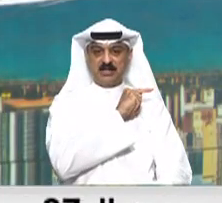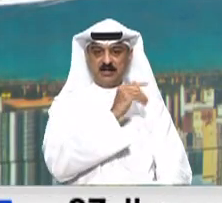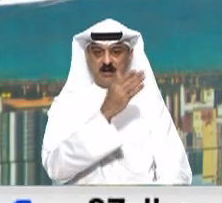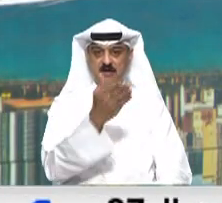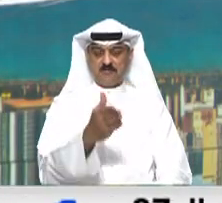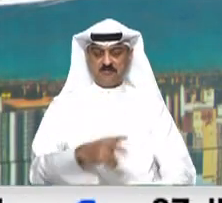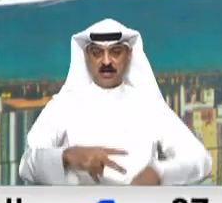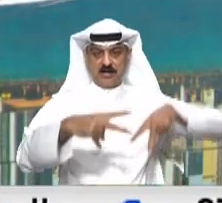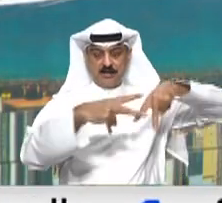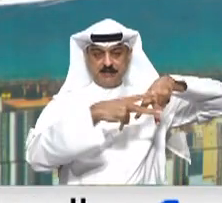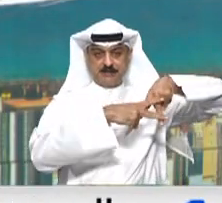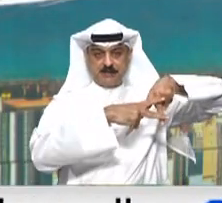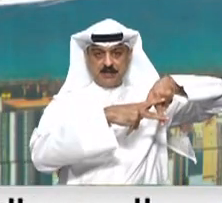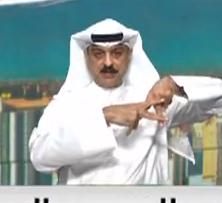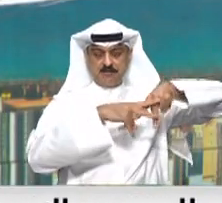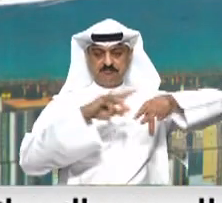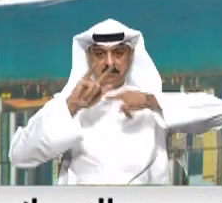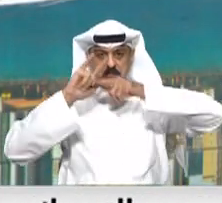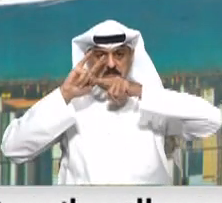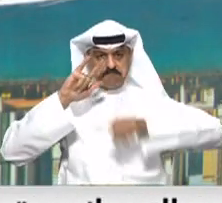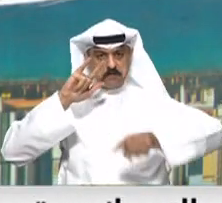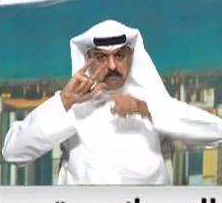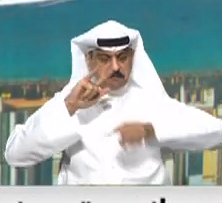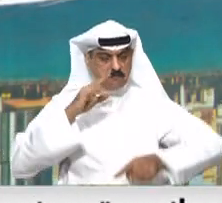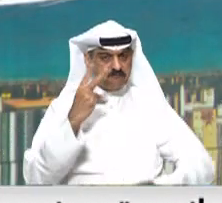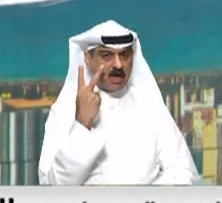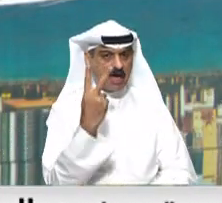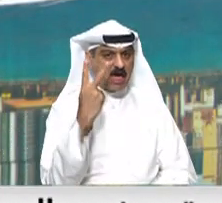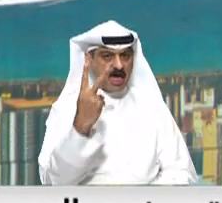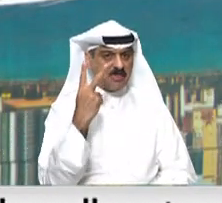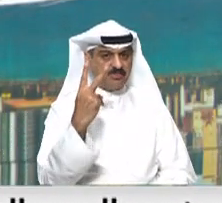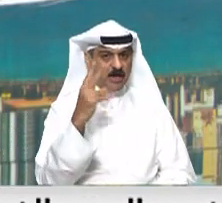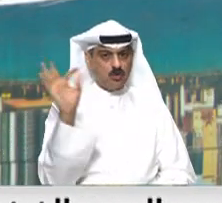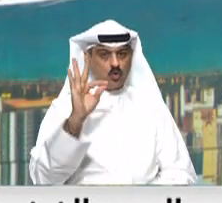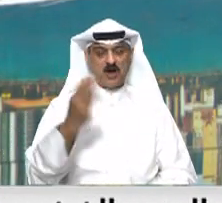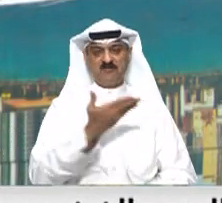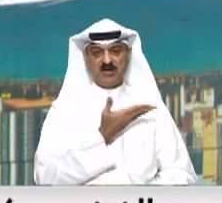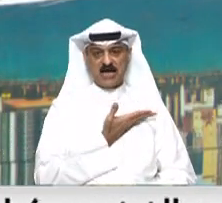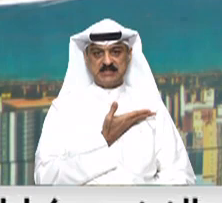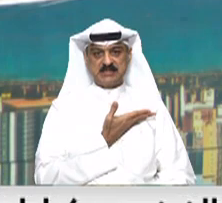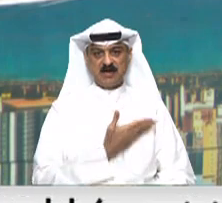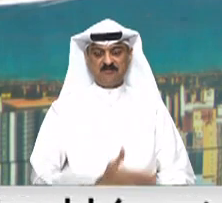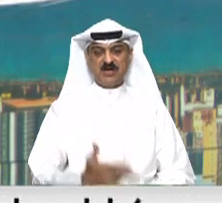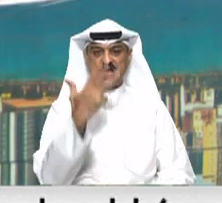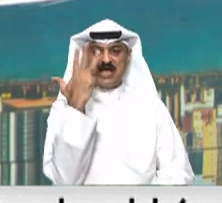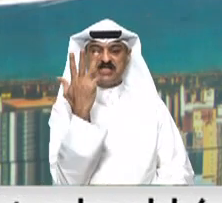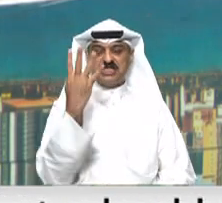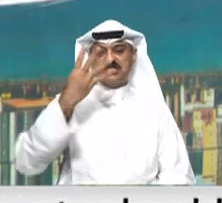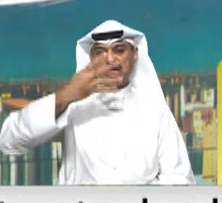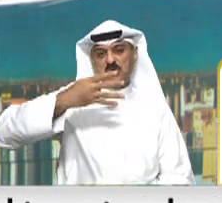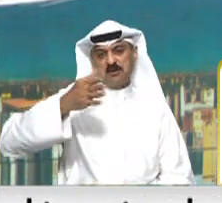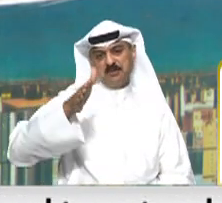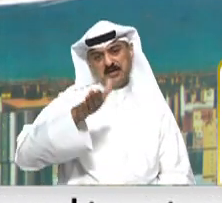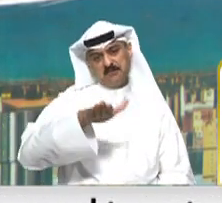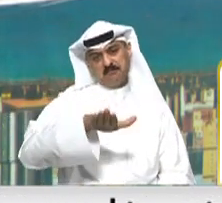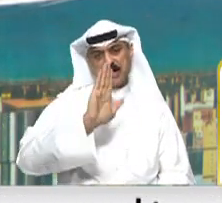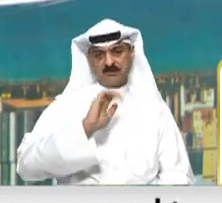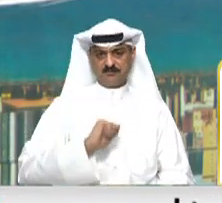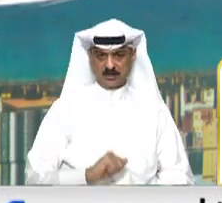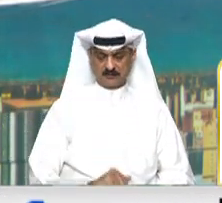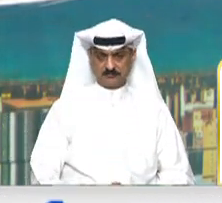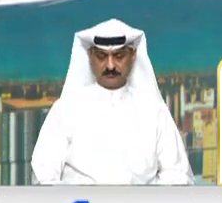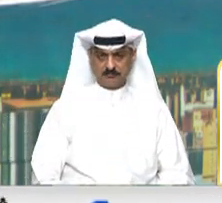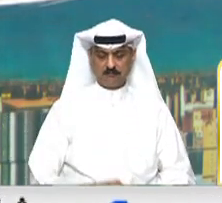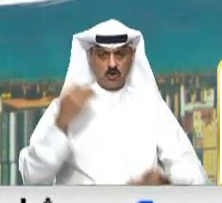ارتكب الاحتلال الإسرائيلي مجزرتين في قطاع غزة أسفرت عن استشهاد 49 فلسطينيا